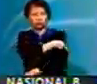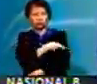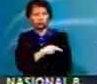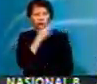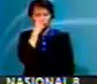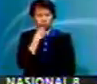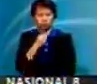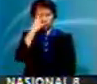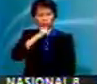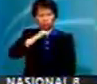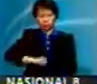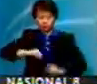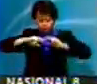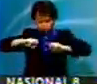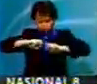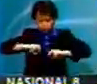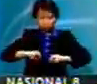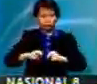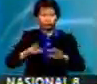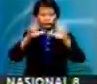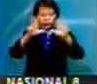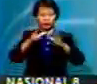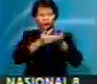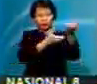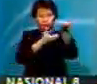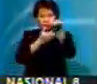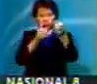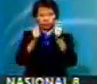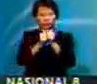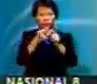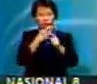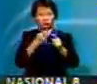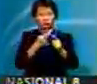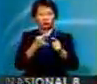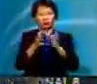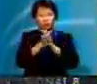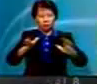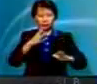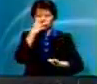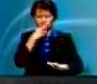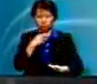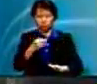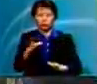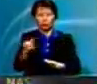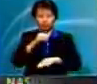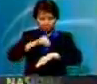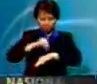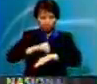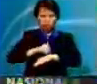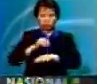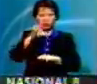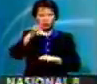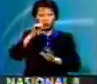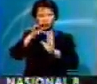Jaafar, Seremban untuk bedah siasat. 8 anggota dengan sebuah jentera dari Balai Bomba dan Penyelamat Seremban mengambil masa kira-kira